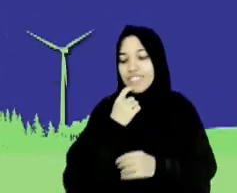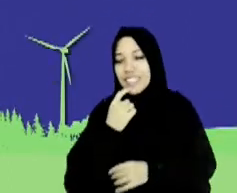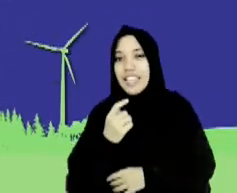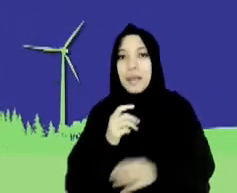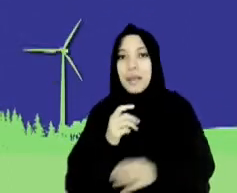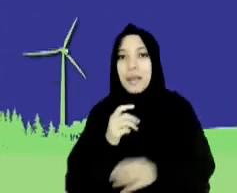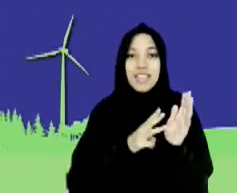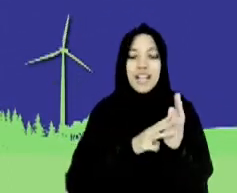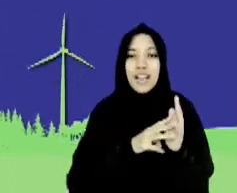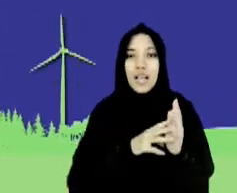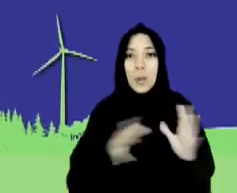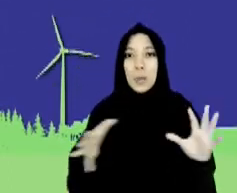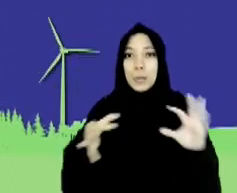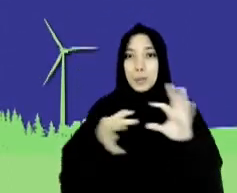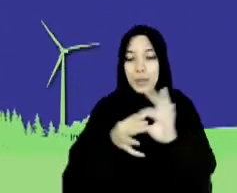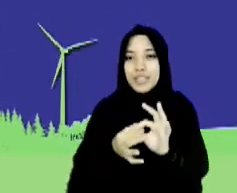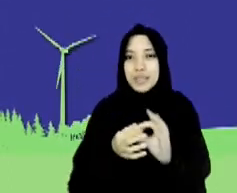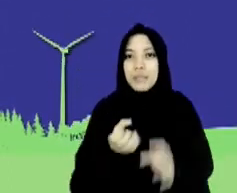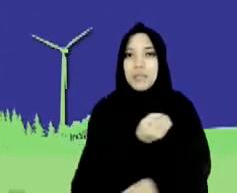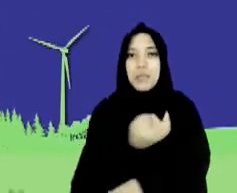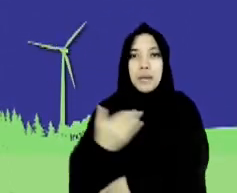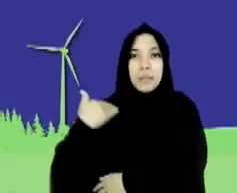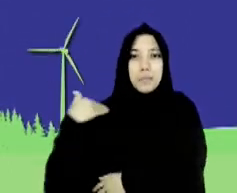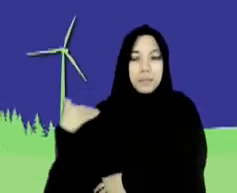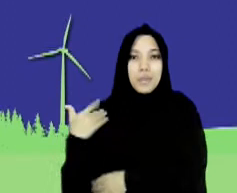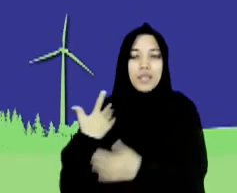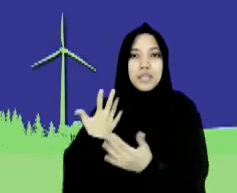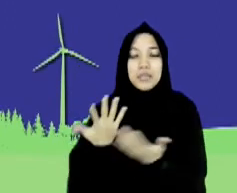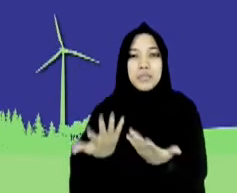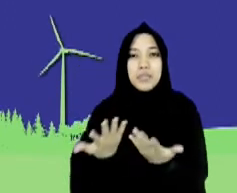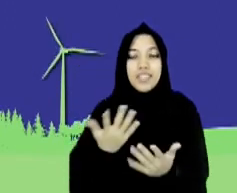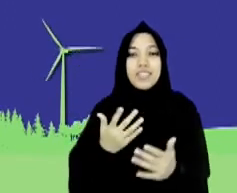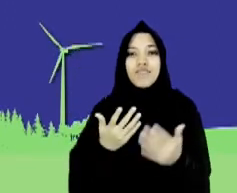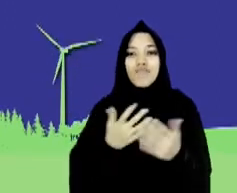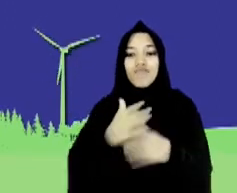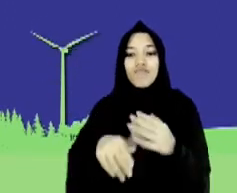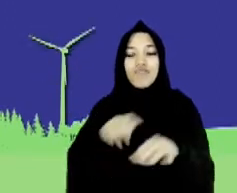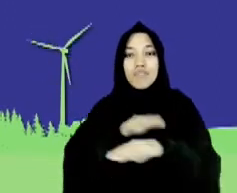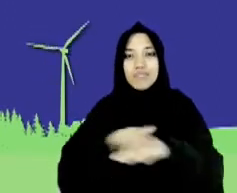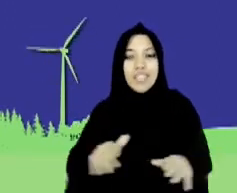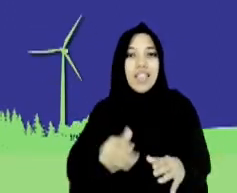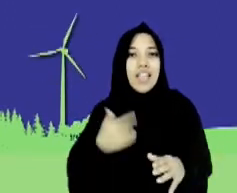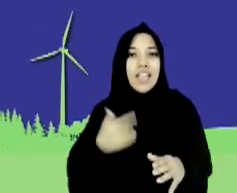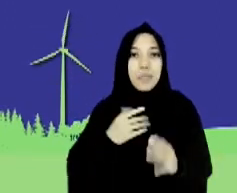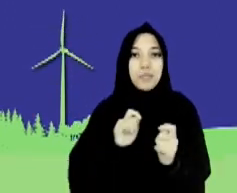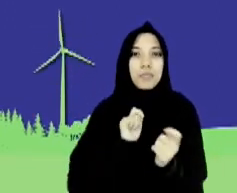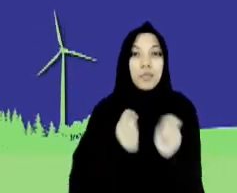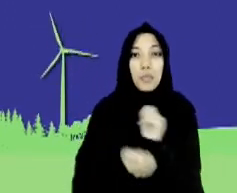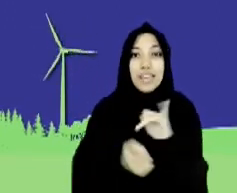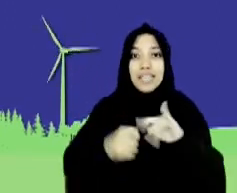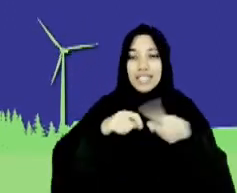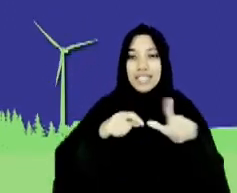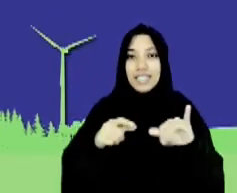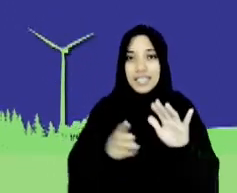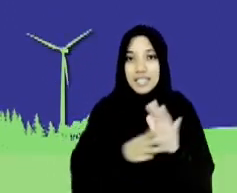mengatasi ancaman krisis iklim dan acara ini akan berlangsung sudah berlangsung dari tanggal 21 22